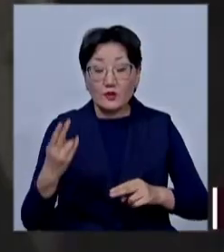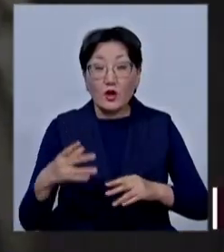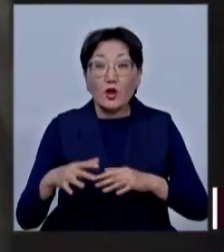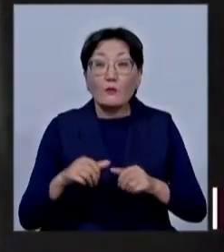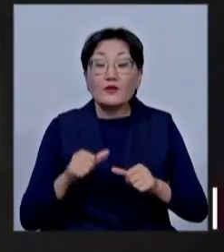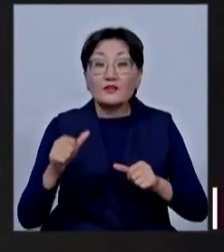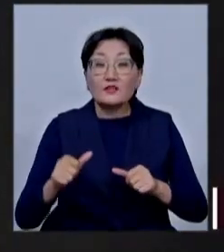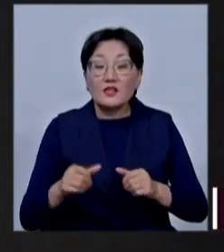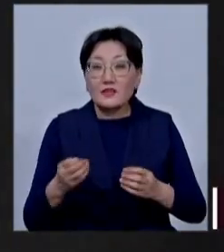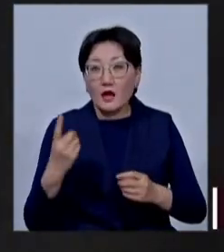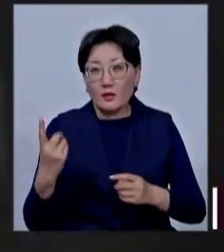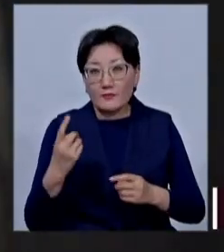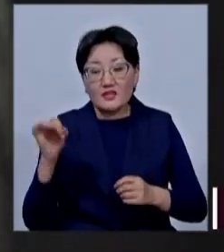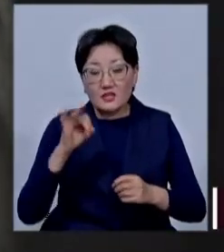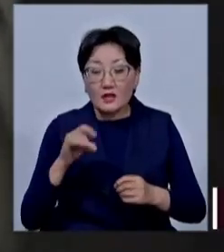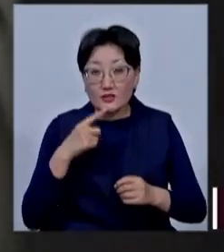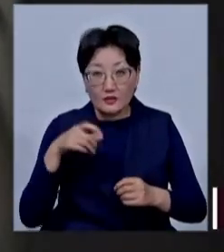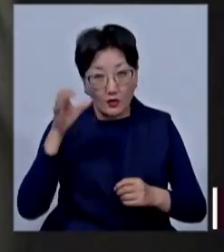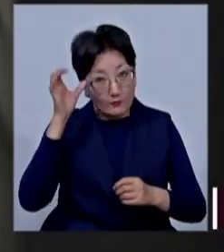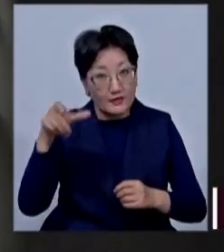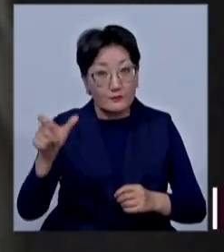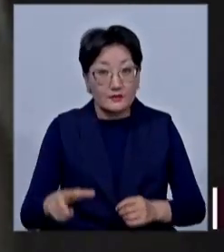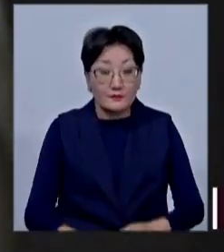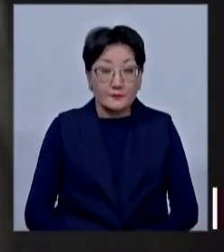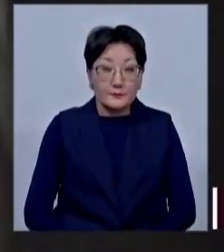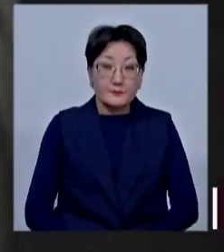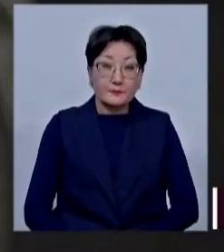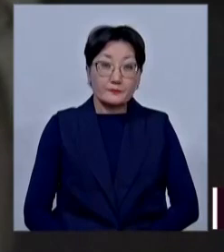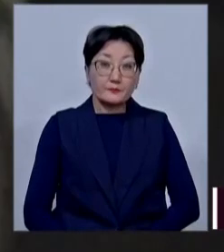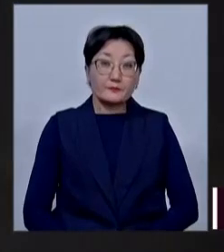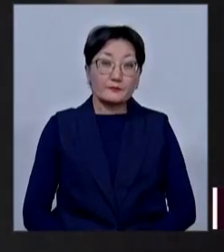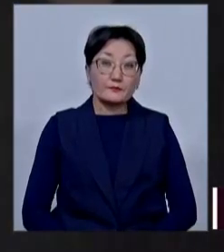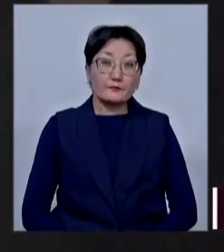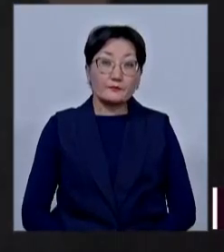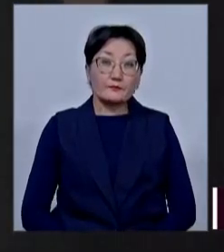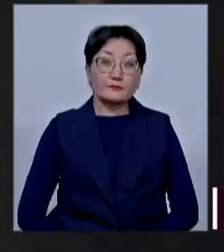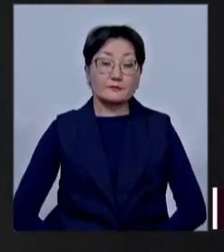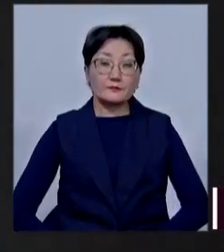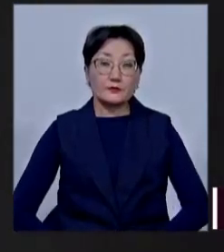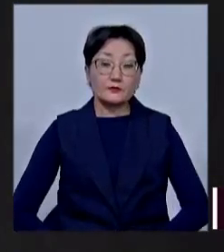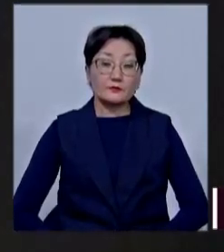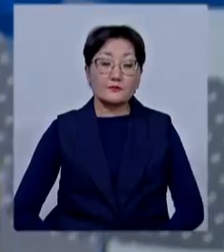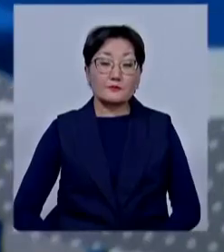ұлылығын көрсетер тағы бір тарих, деді ғалымдар. Асылбек Тойбек, Жанар Ғаниқызы, Алматы телеарнасы, Нұрсұлтан.